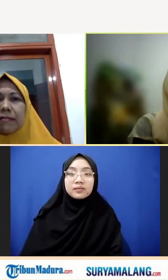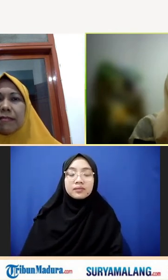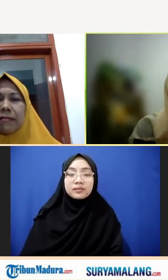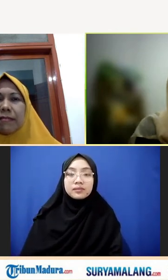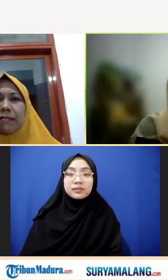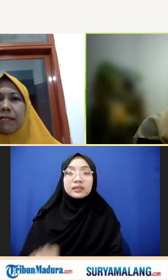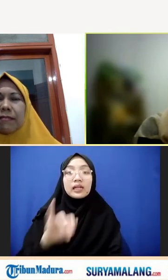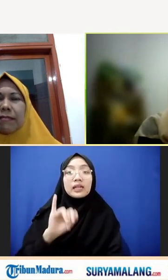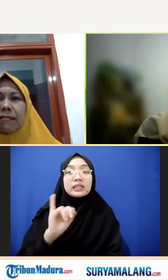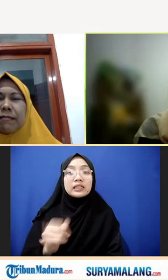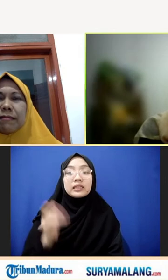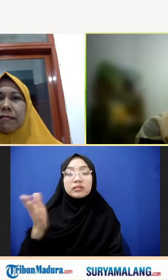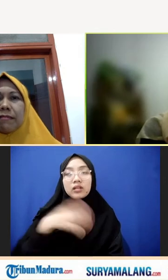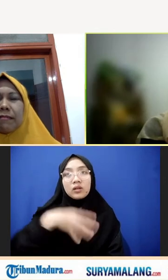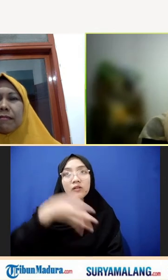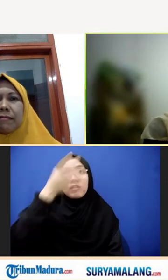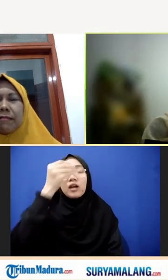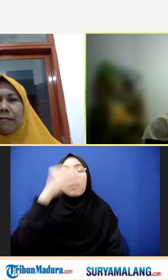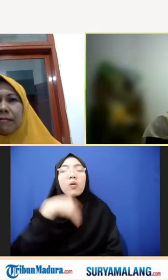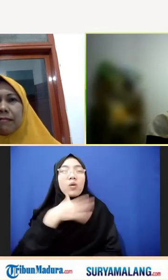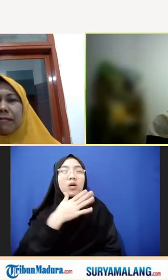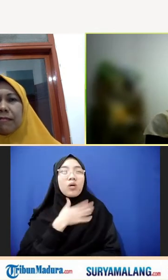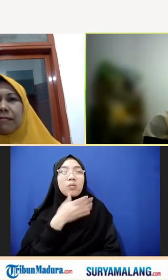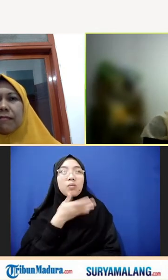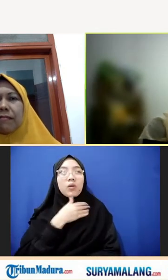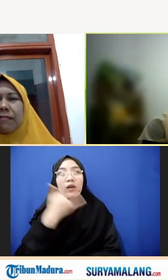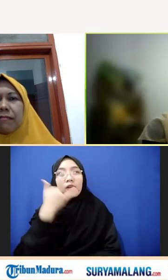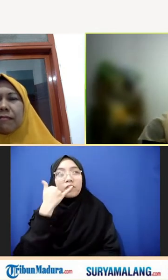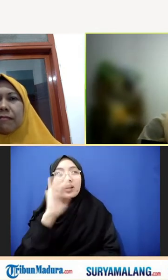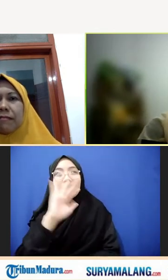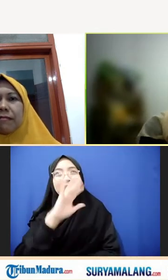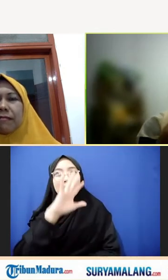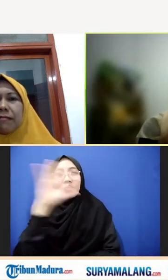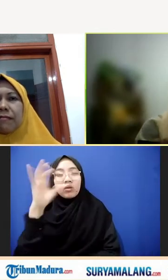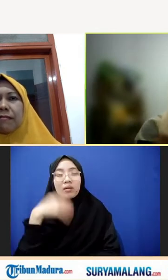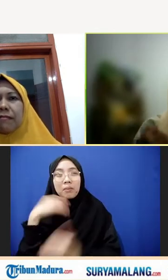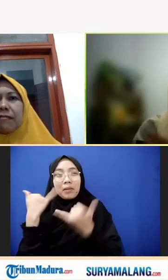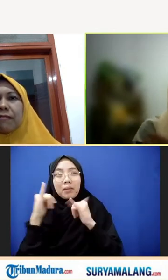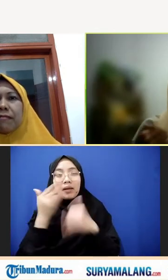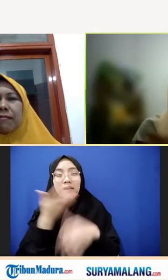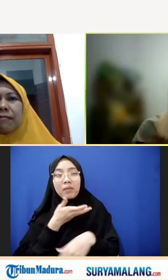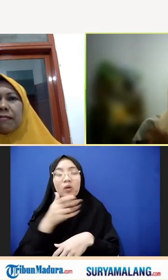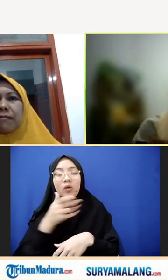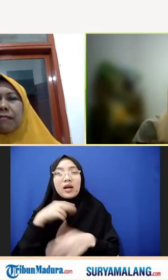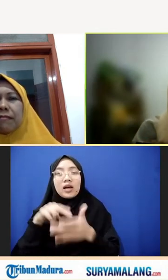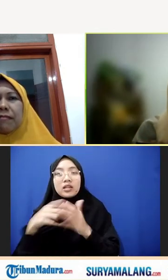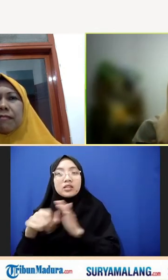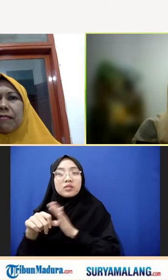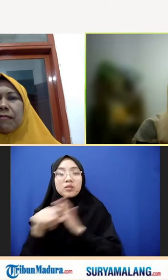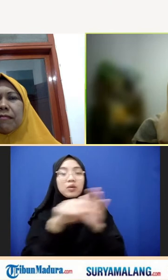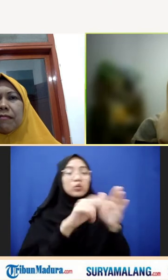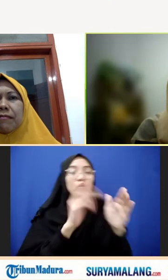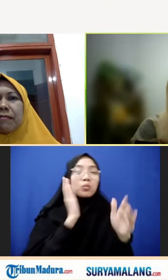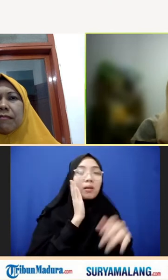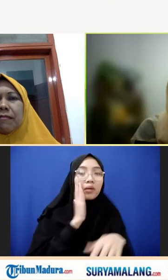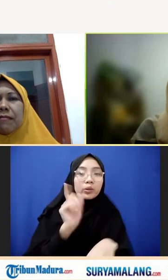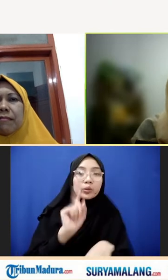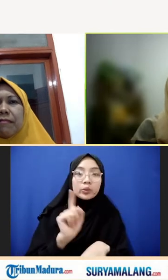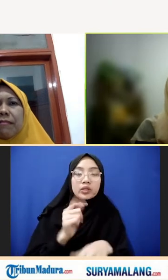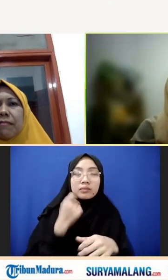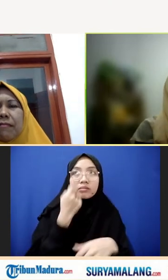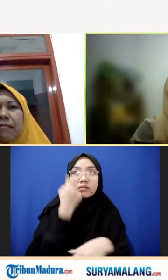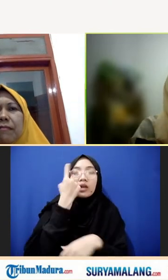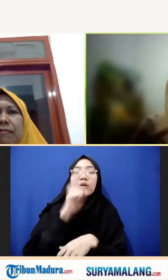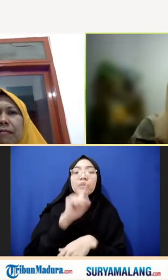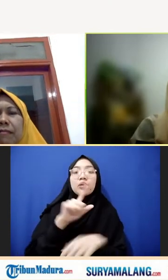Jadi dia tahu, oh aku kalau mau handphone nanti sore, aku mesti bantuin mama apa dulu.